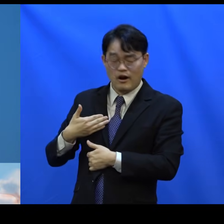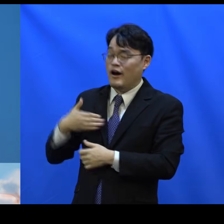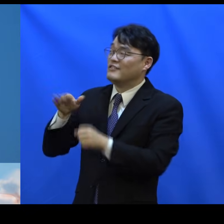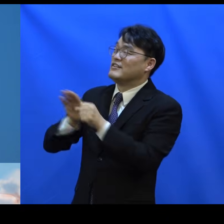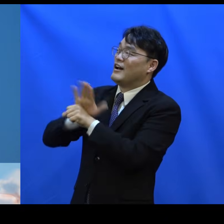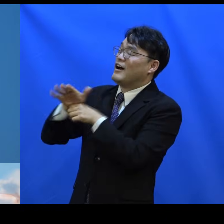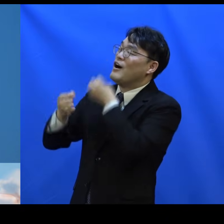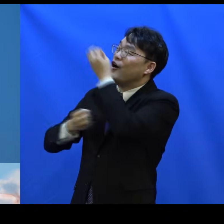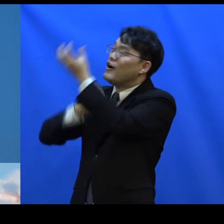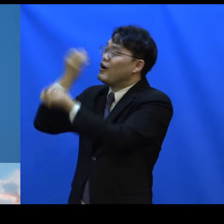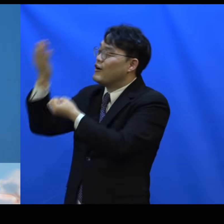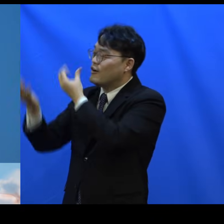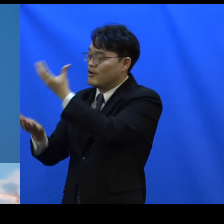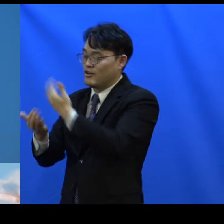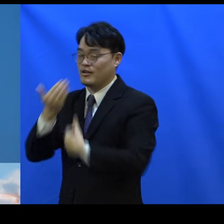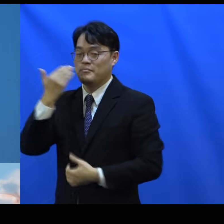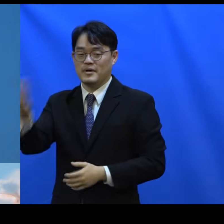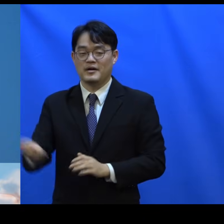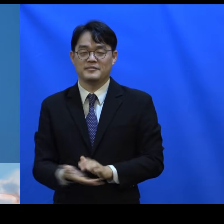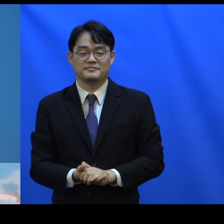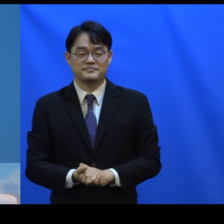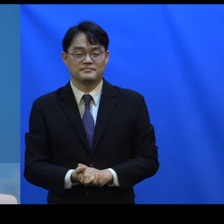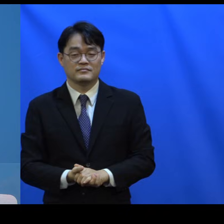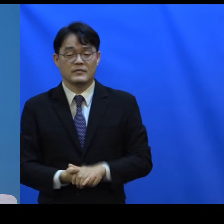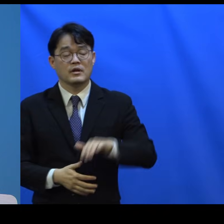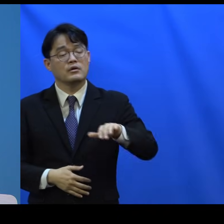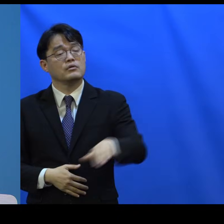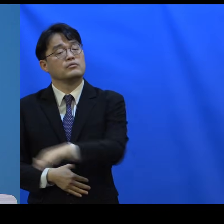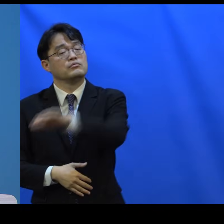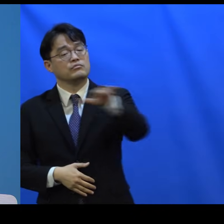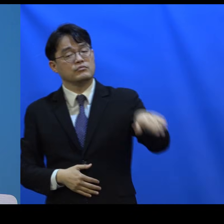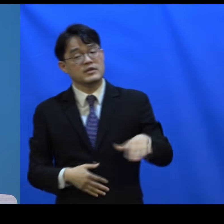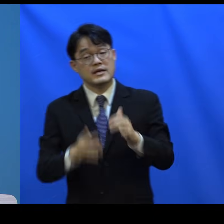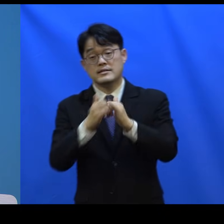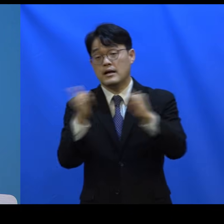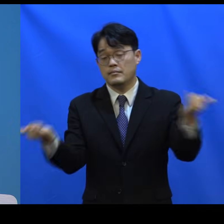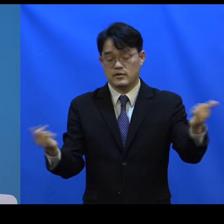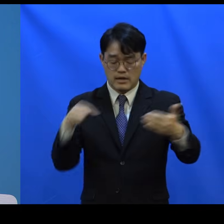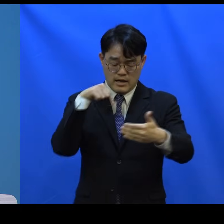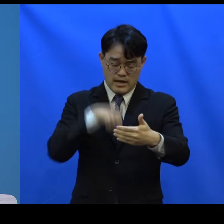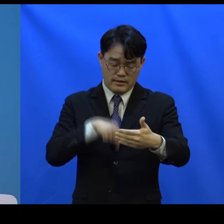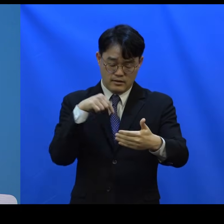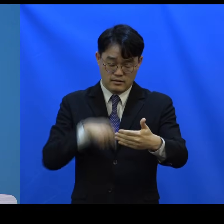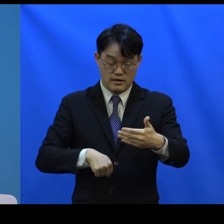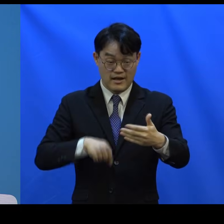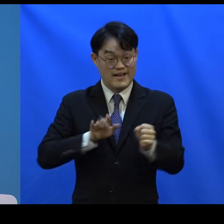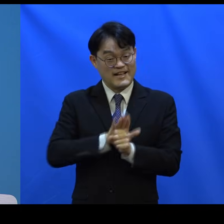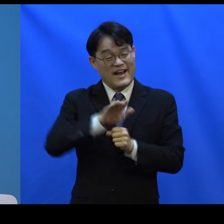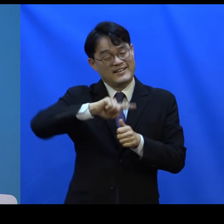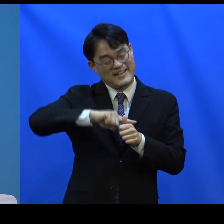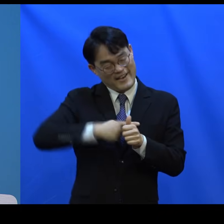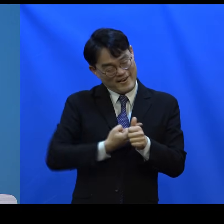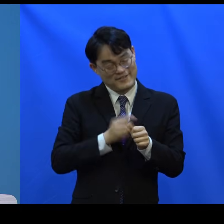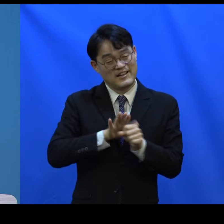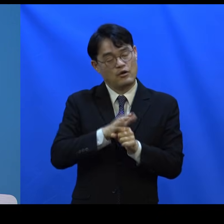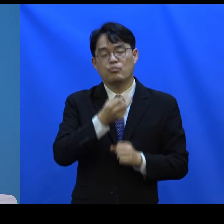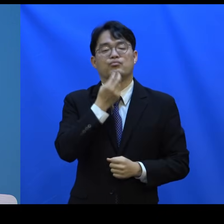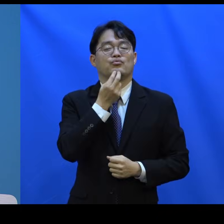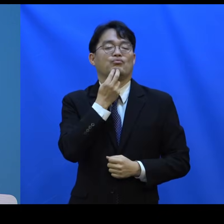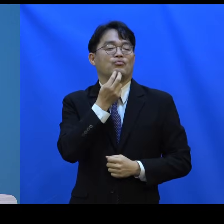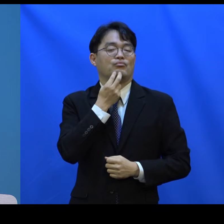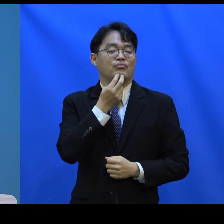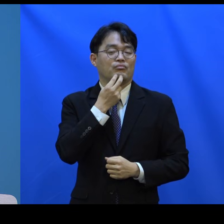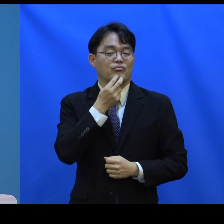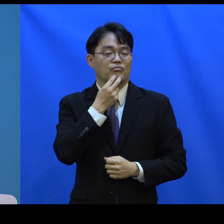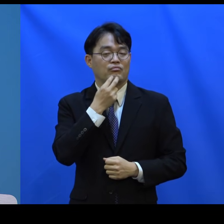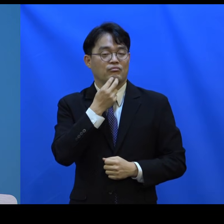여러분, 사랑은 그냥 우리 안에서 저절로 일어나지 않습니다. 자녀들도 마찬가지입니다. 부모를 향한 사랑이 자기에게서